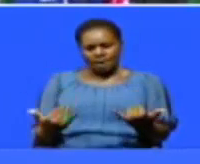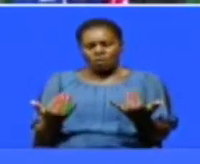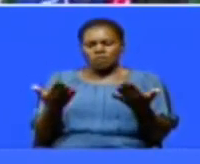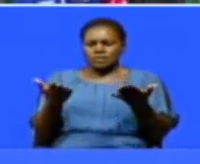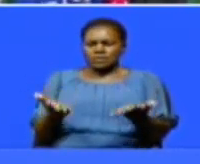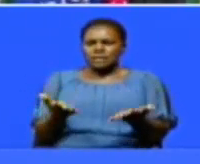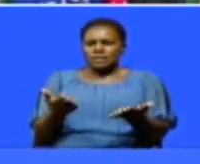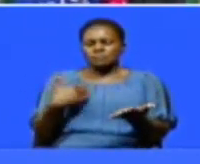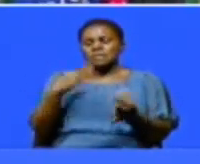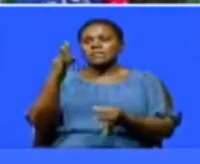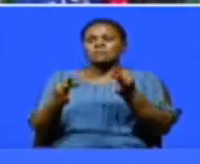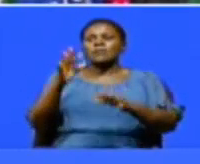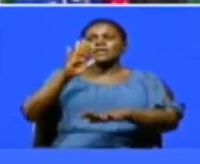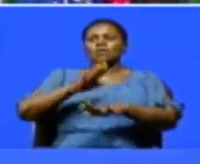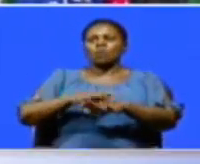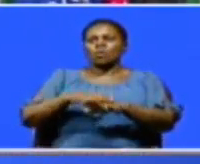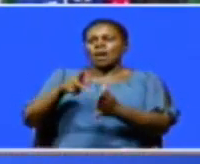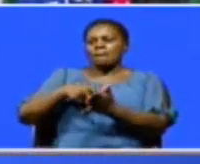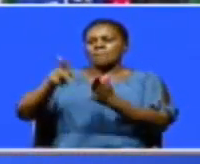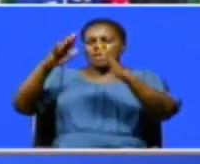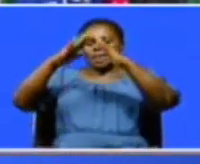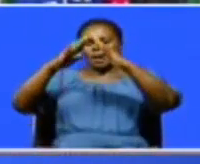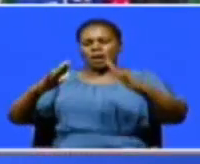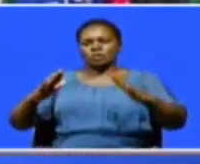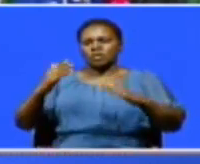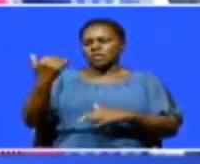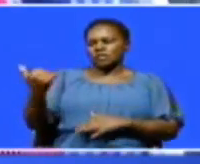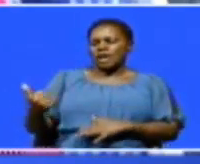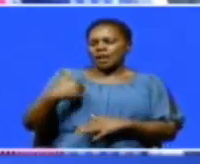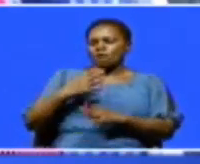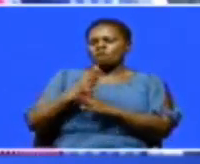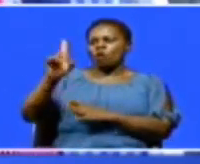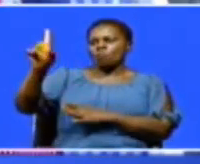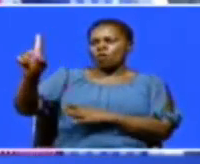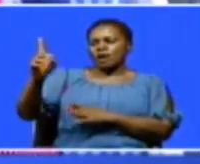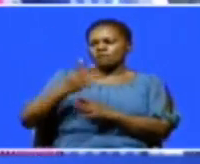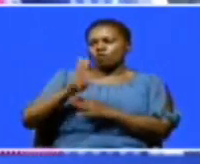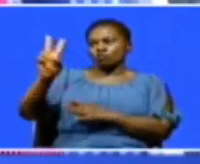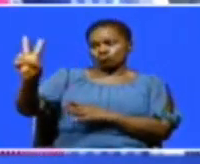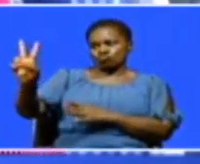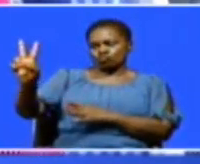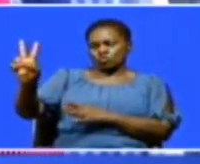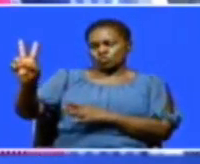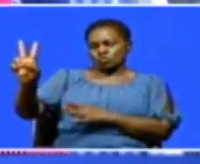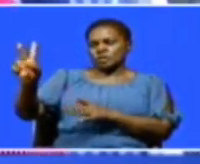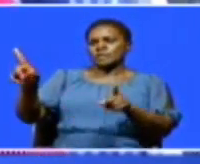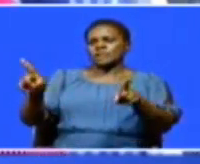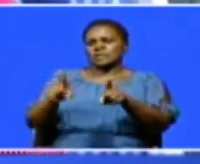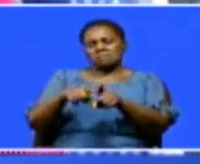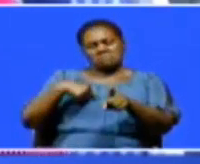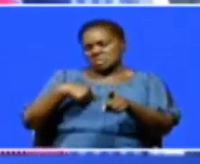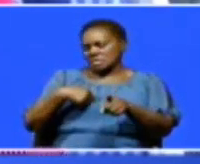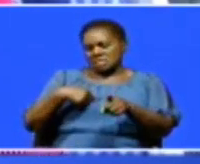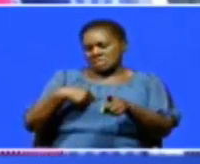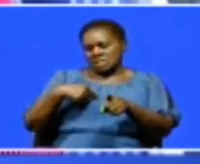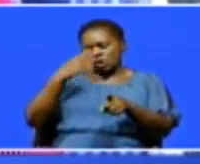zenye nilikuwa nimetegemea, ninalipa nyumba, niko na mtoto form 1, kuna wa form 2. Na ninashindwa nifanya